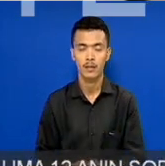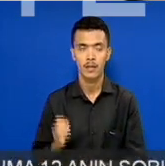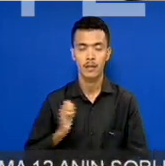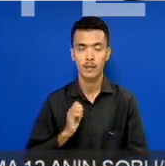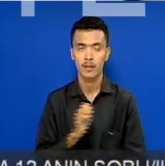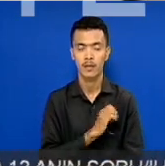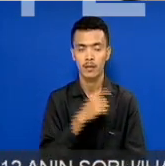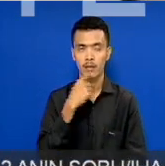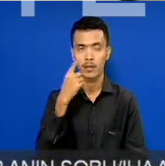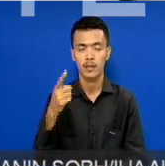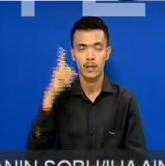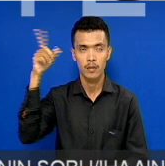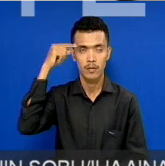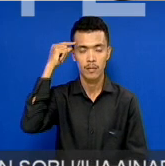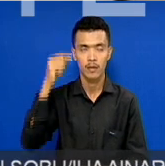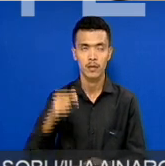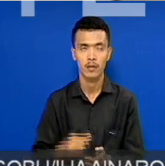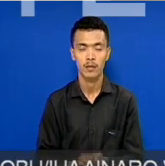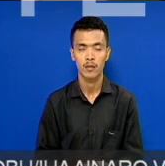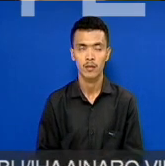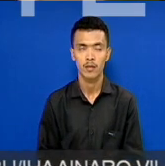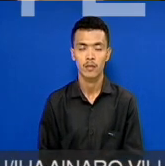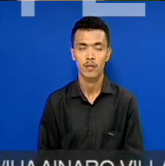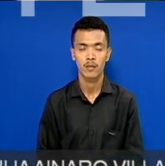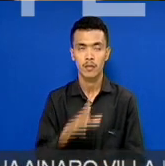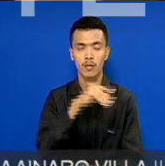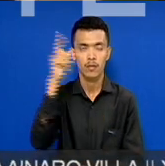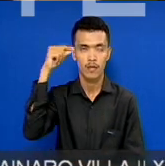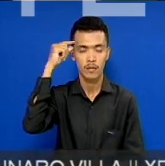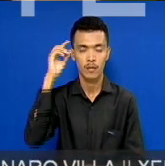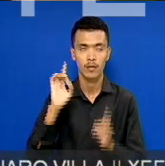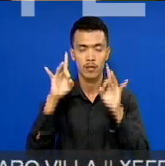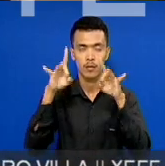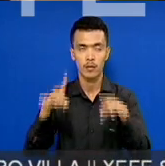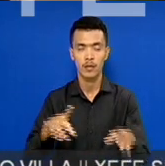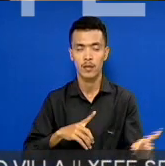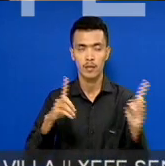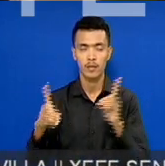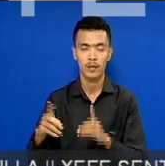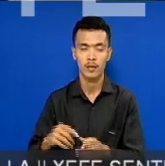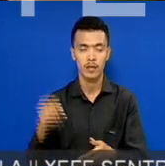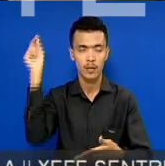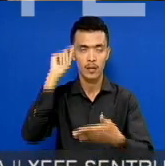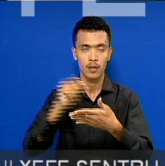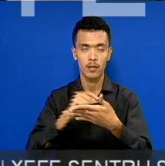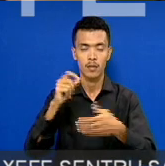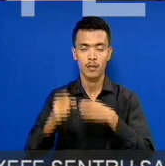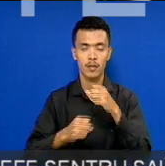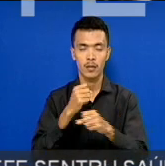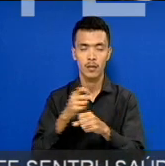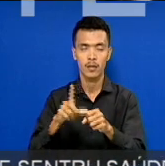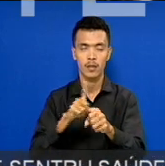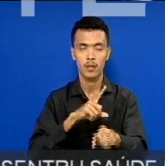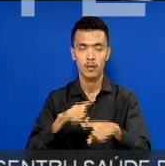ne argumenta, Governo Federação Kuala Lumpur no Governo Dili estabelece acordo de cooperação desse Tinanaru,